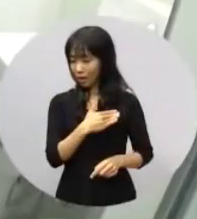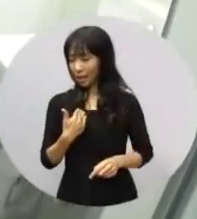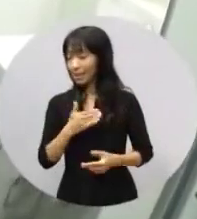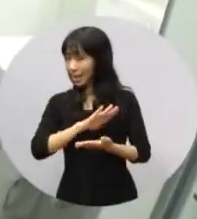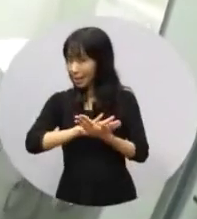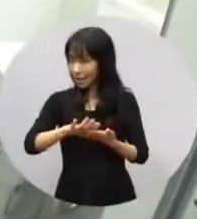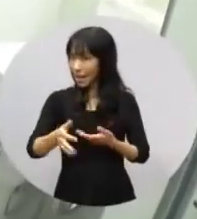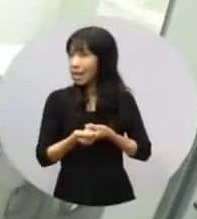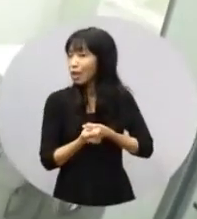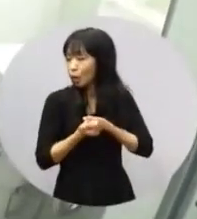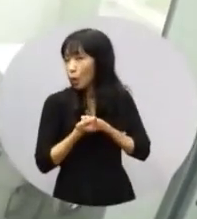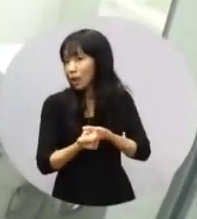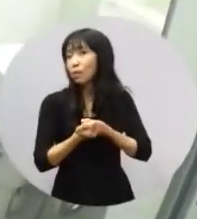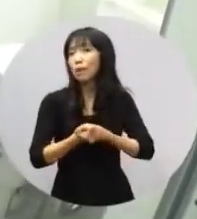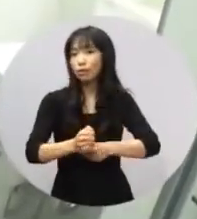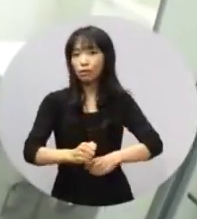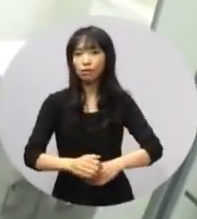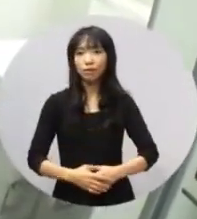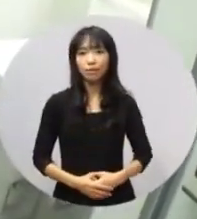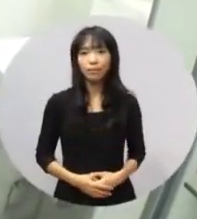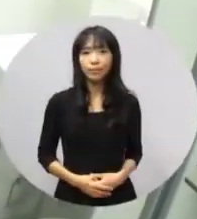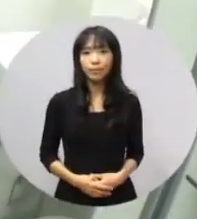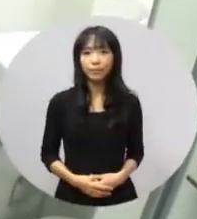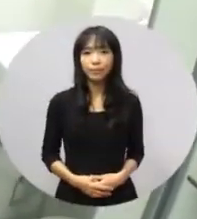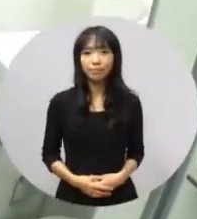綺麗にお掃除していきます